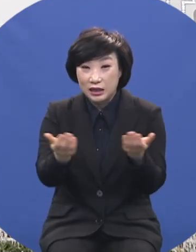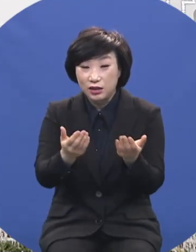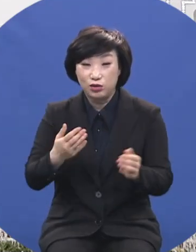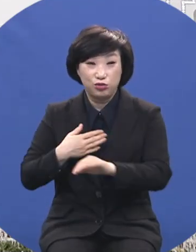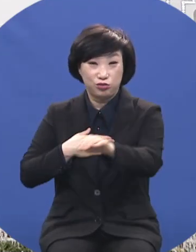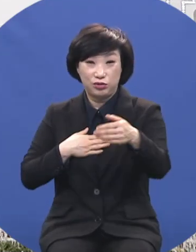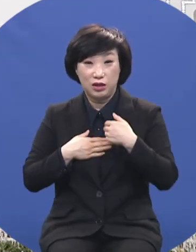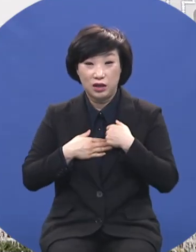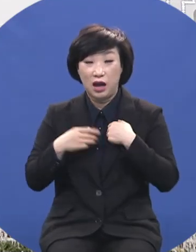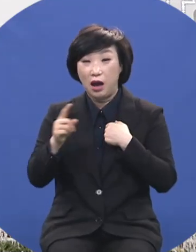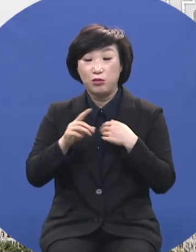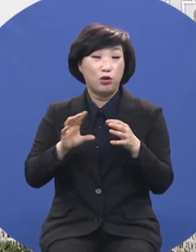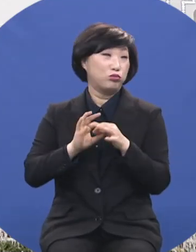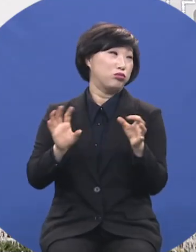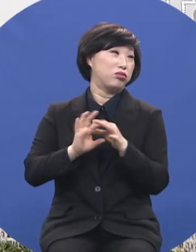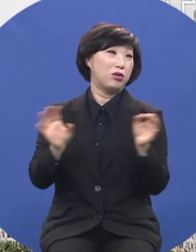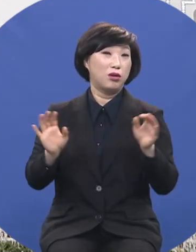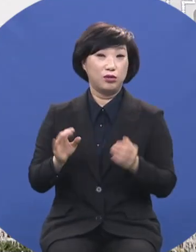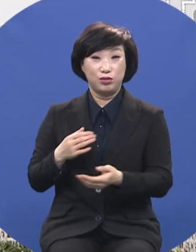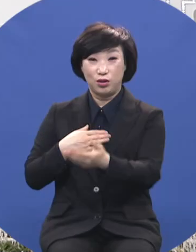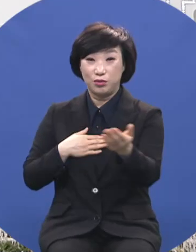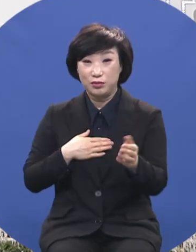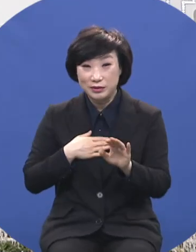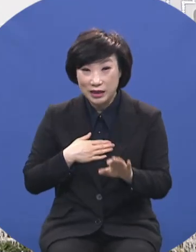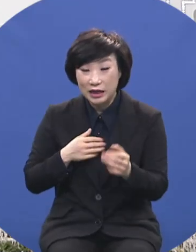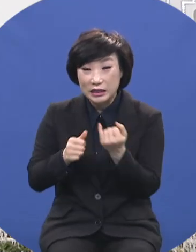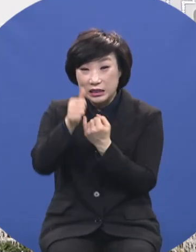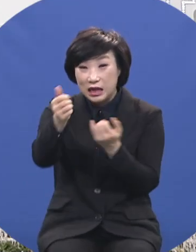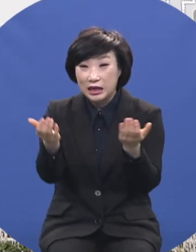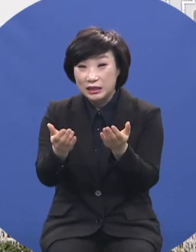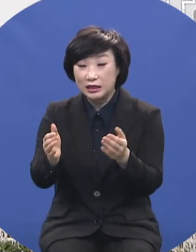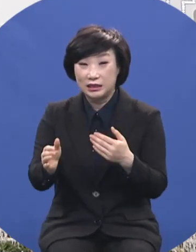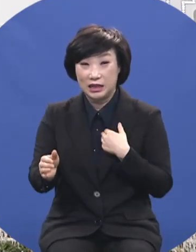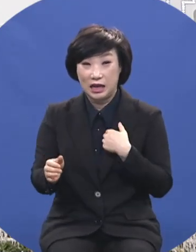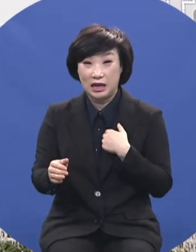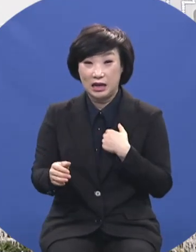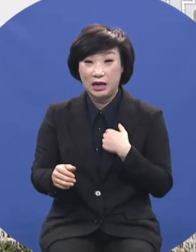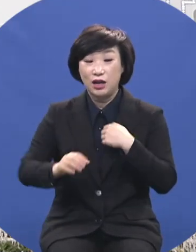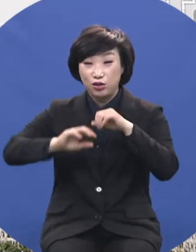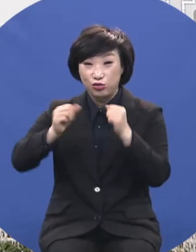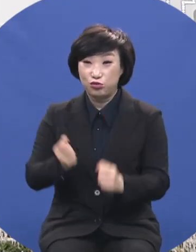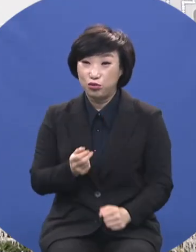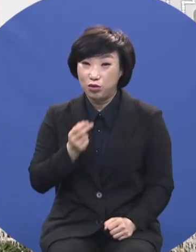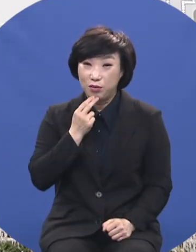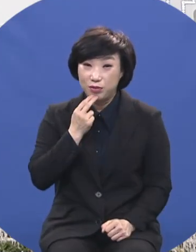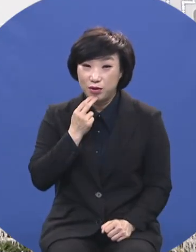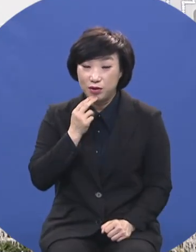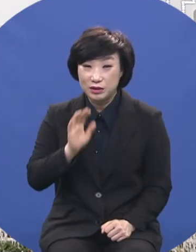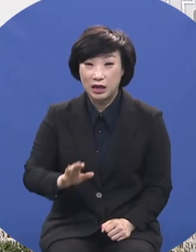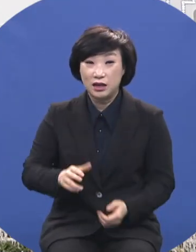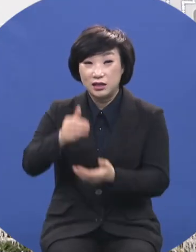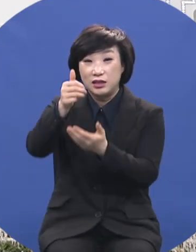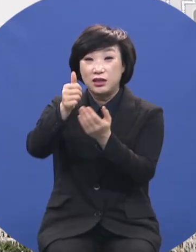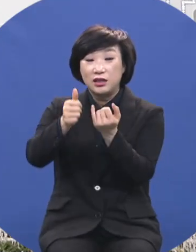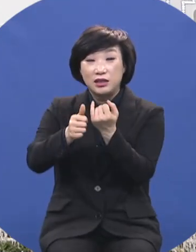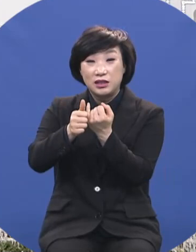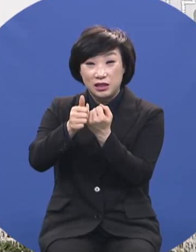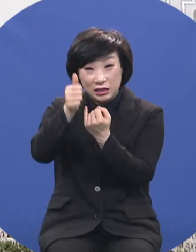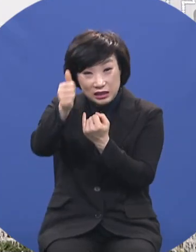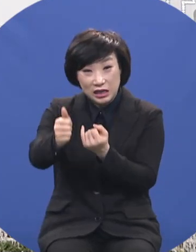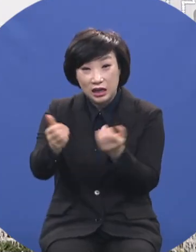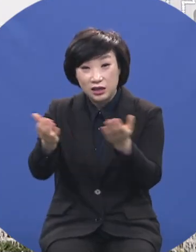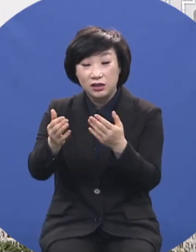우리에게 이렇게 아무런 무의미하고 신랑의 얘기가 나에게 순종이 안 되고 신랑의 얘기가 나에게